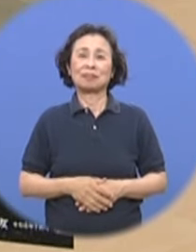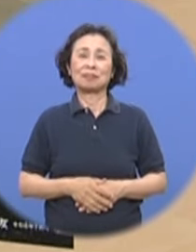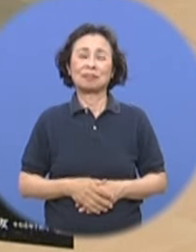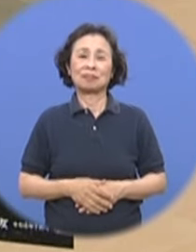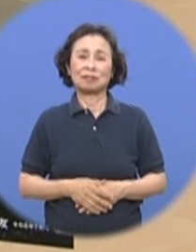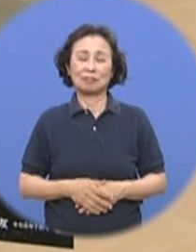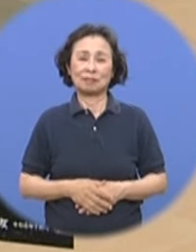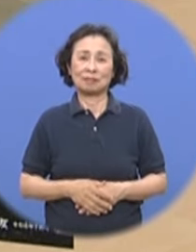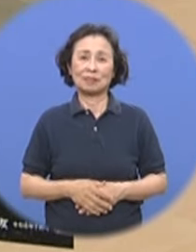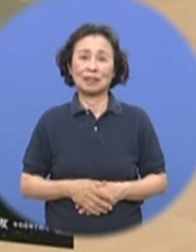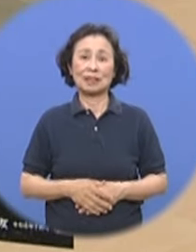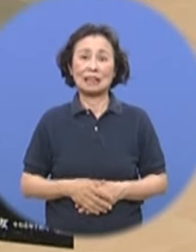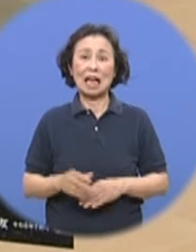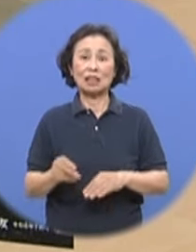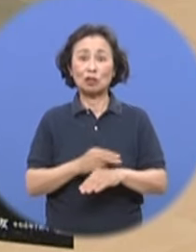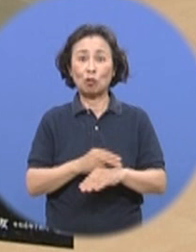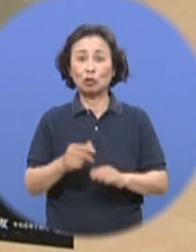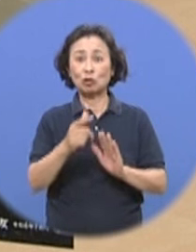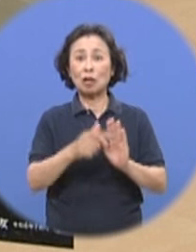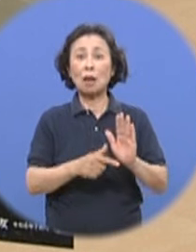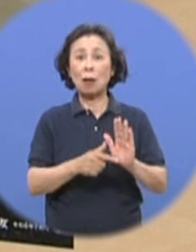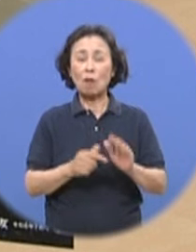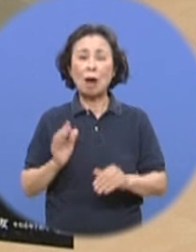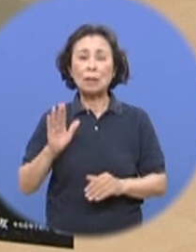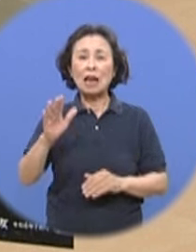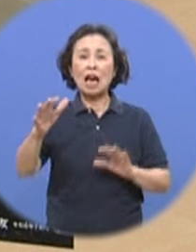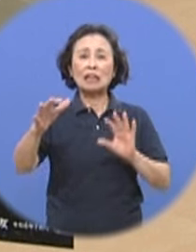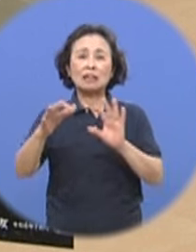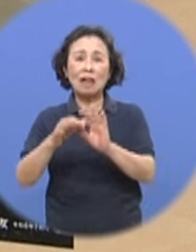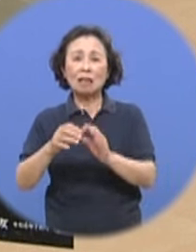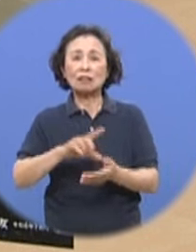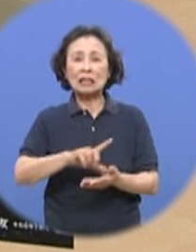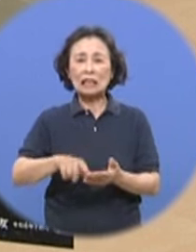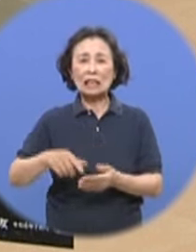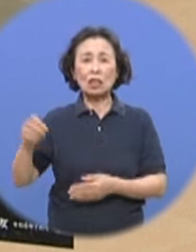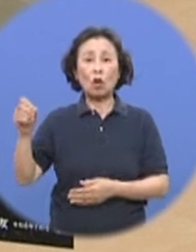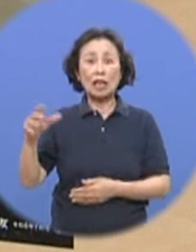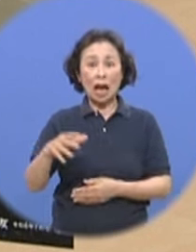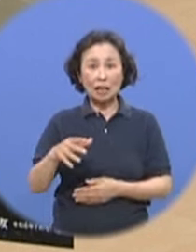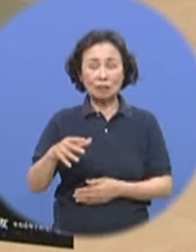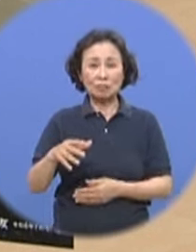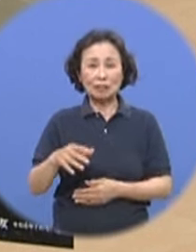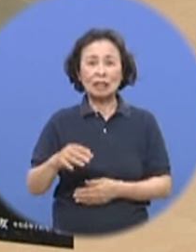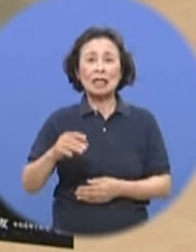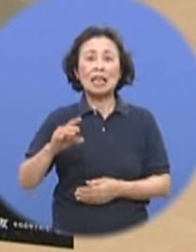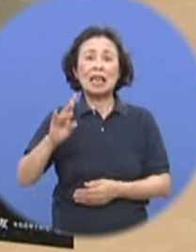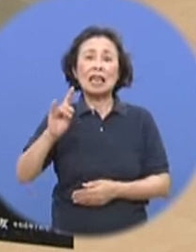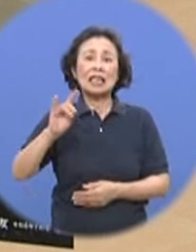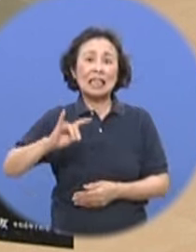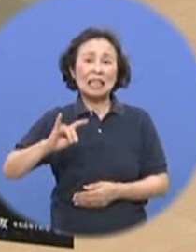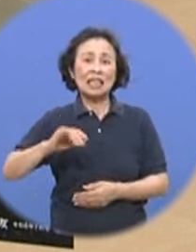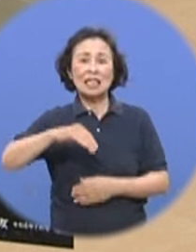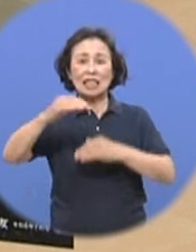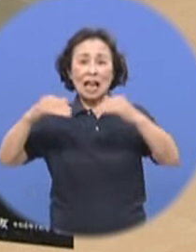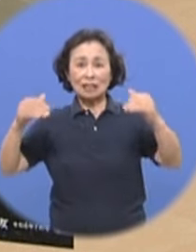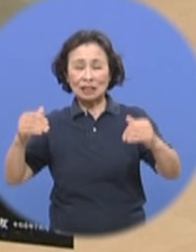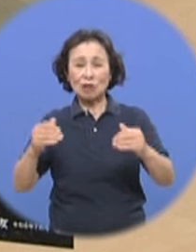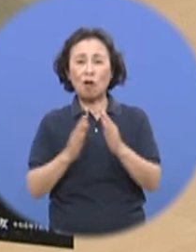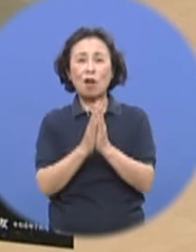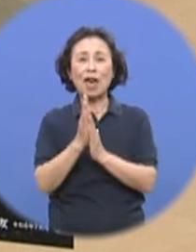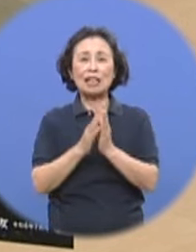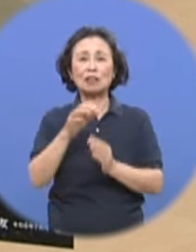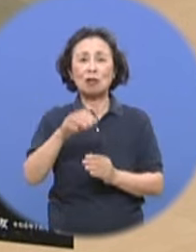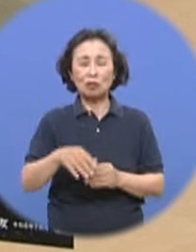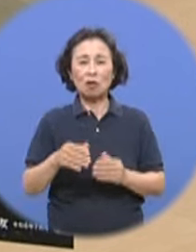今月号の特集テーマは、未来へつなぐ地域の光、紀伊山地の霊場と参詣道、世界遺